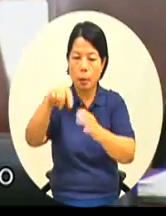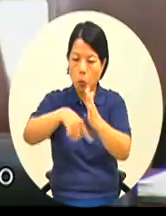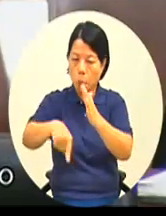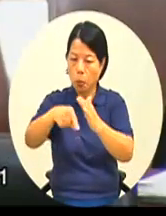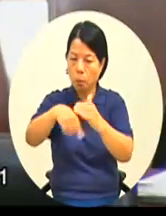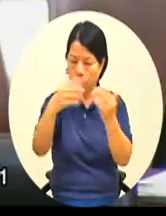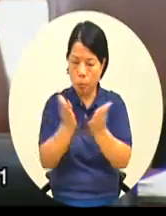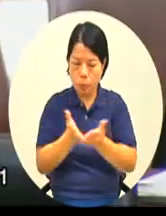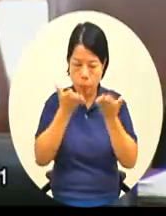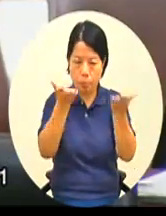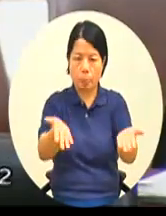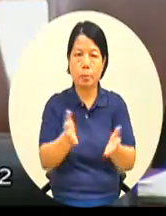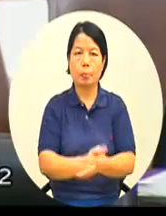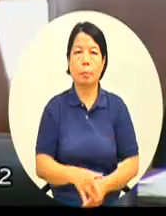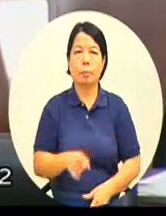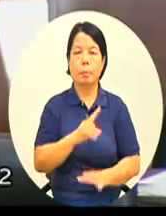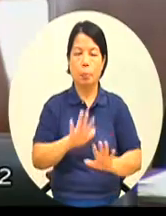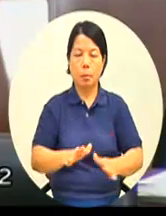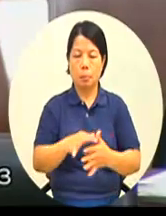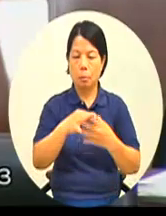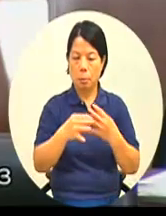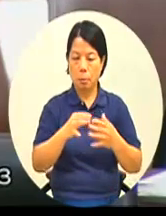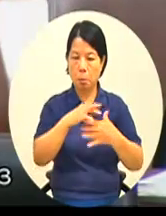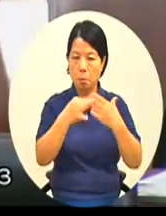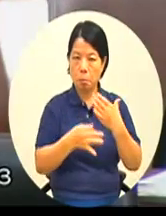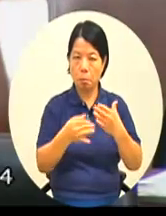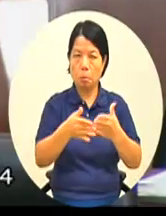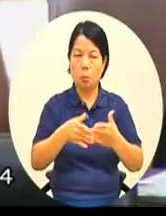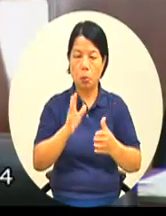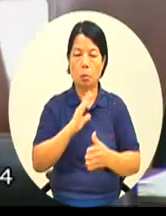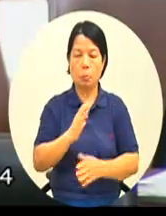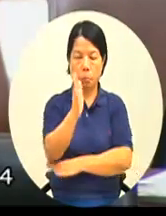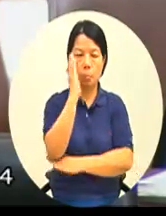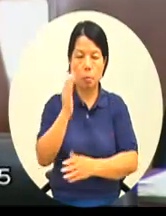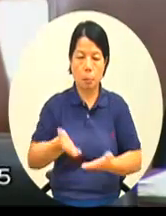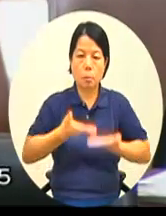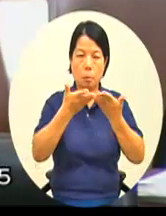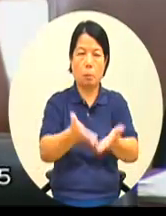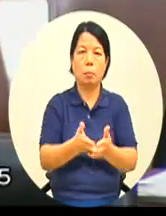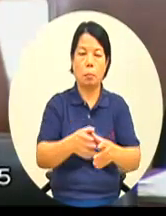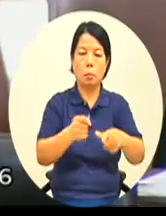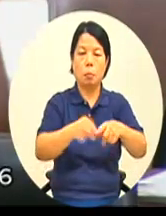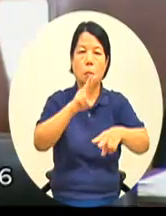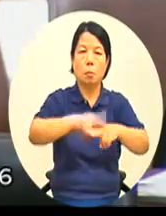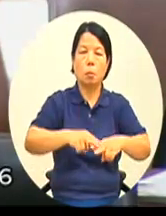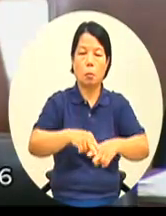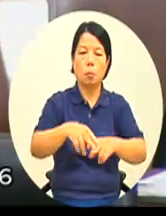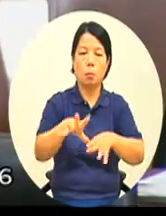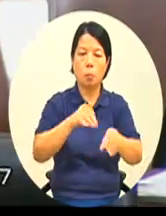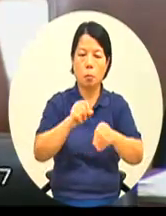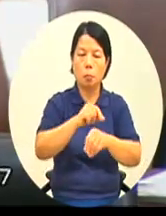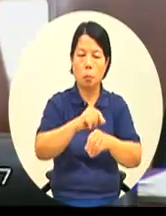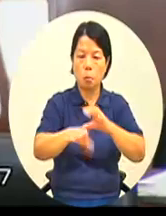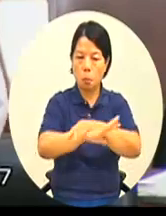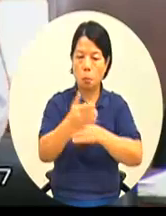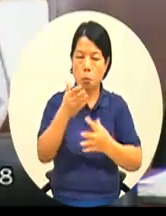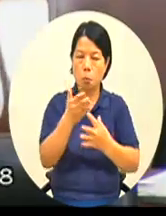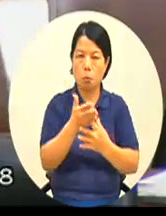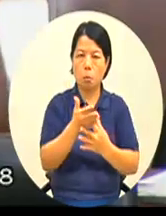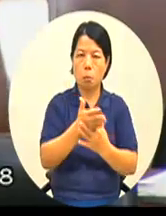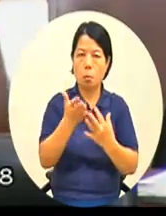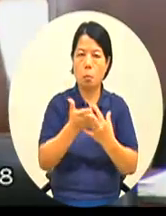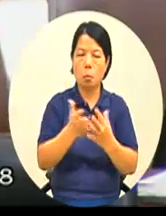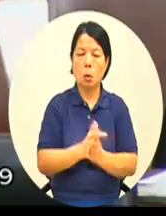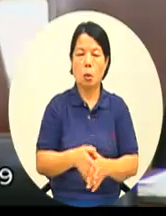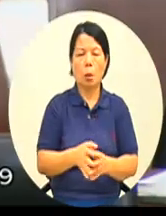的寻找第二个要件，我认为说政府的提供公共的资源去跟也是算一种 ROT